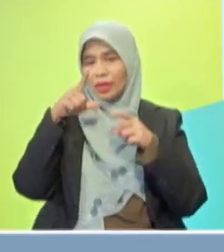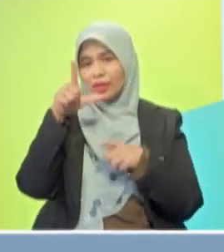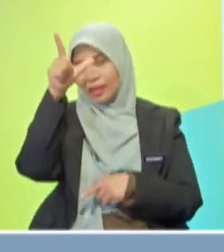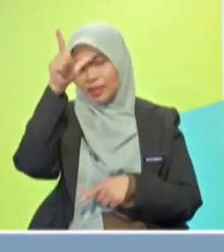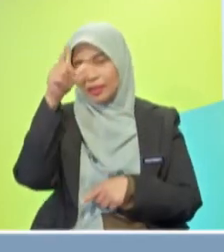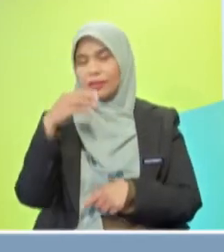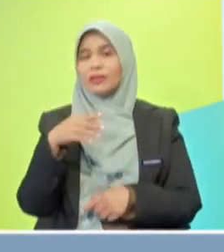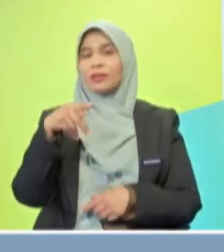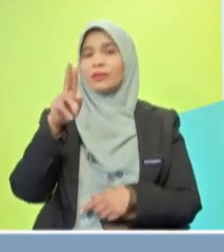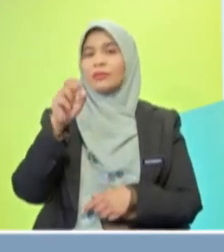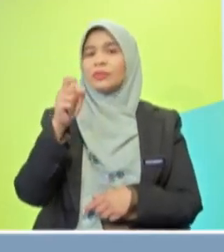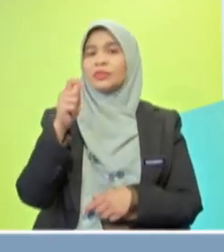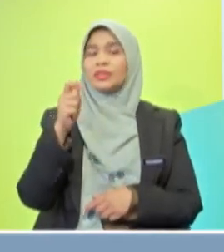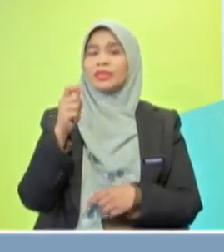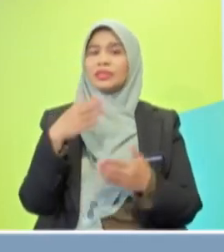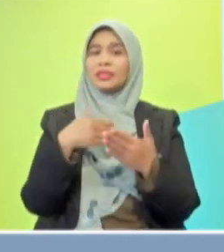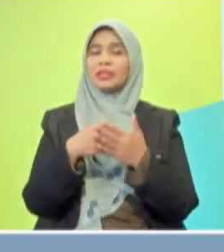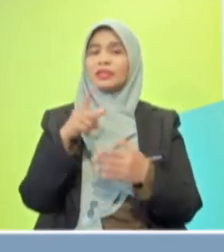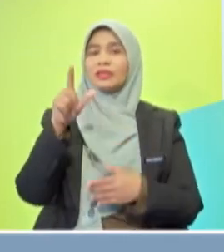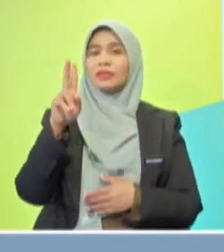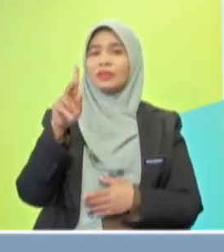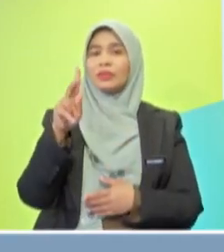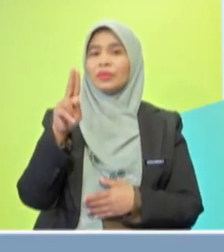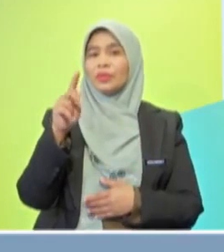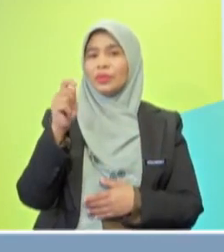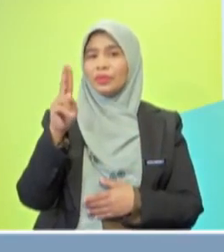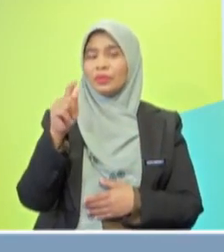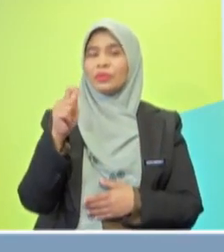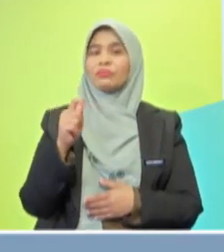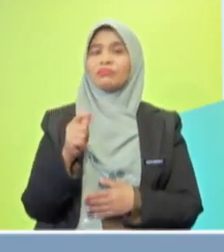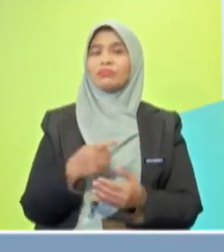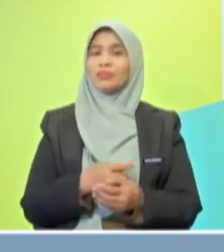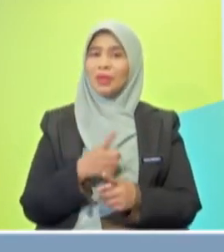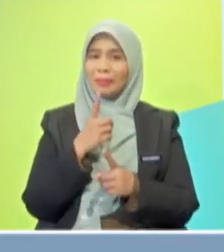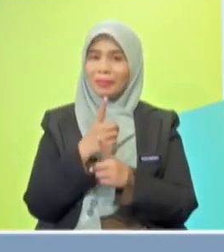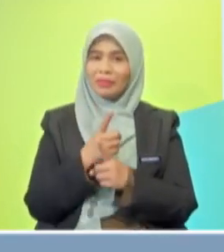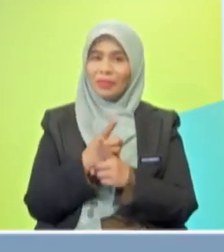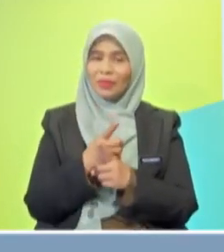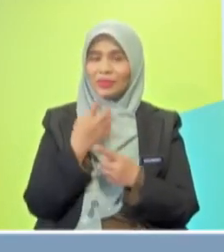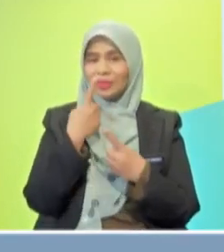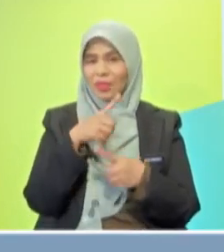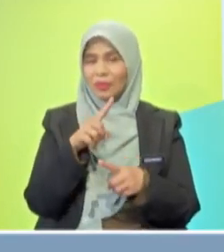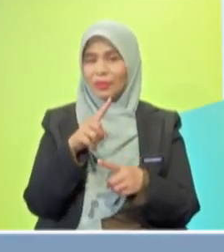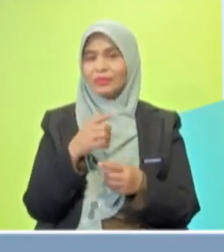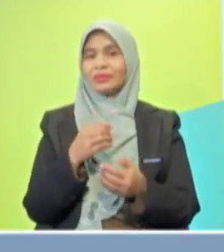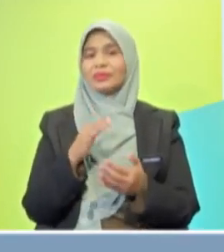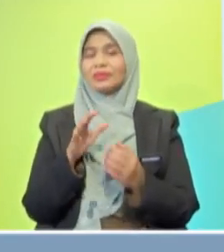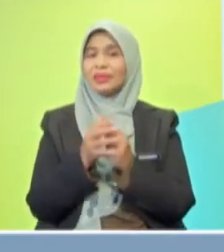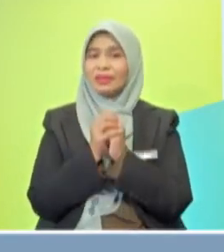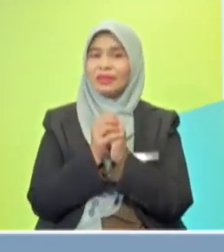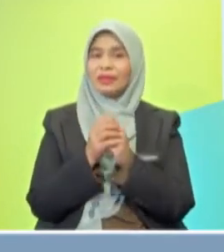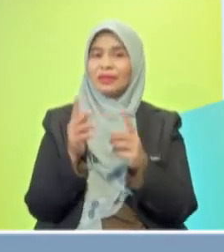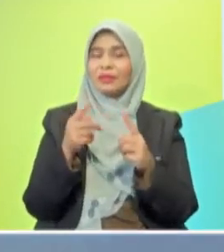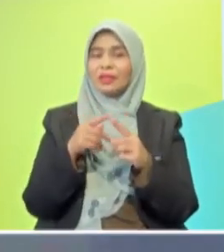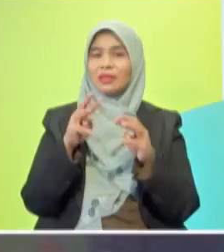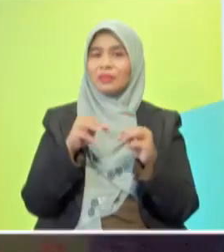aurat perempuan ialah seluruh badannya kecuali muka dan tapak tangan. Betul tak, Aiman? Saya rasa betul lah, Ustazah. Betul. Okey, tahniah Fawaz. Okey. Baik, Ustazah.